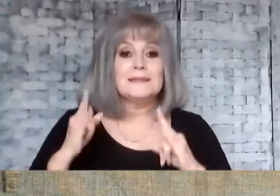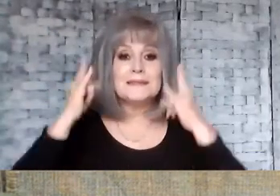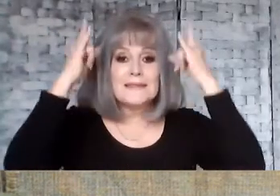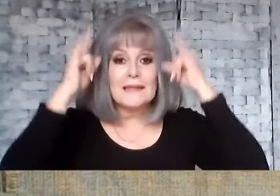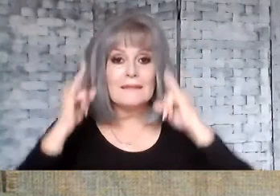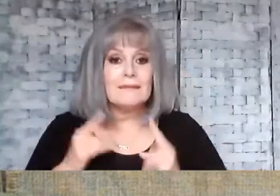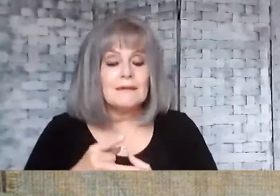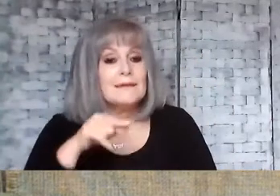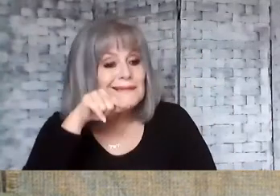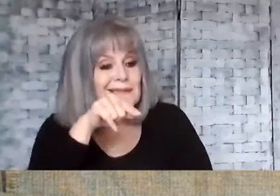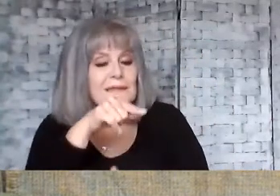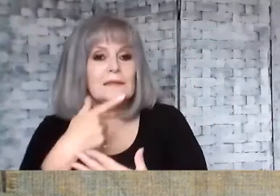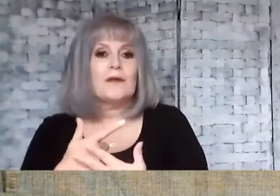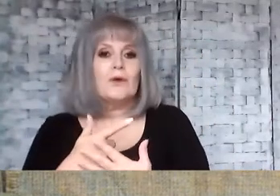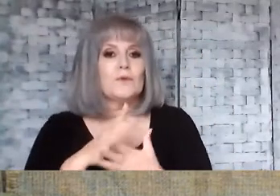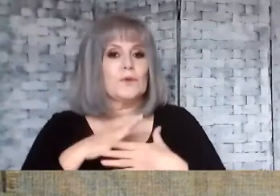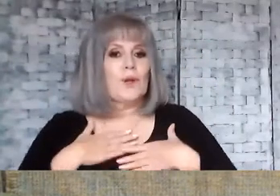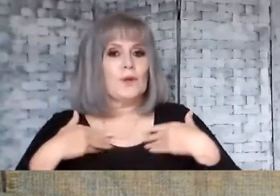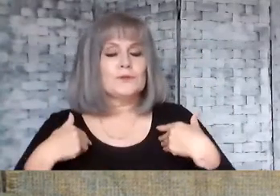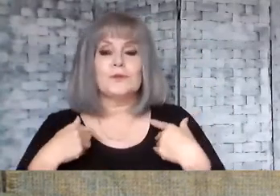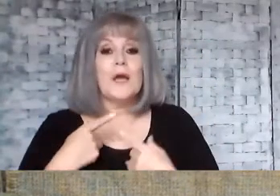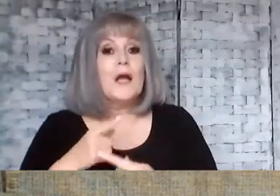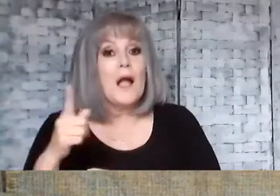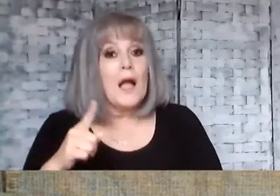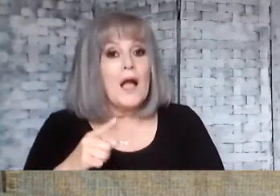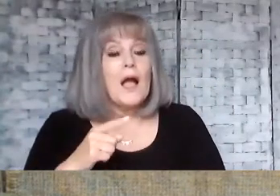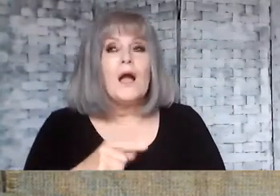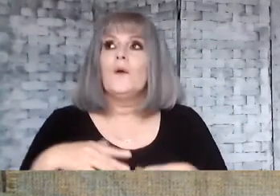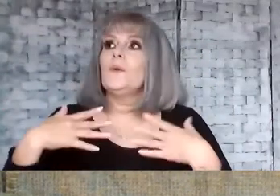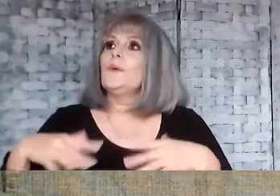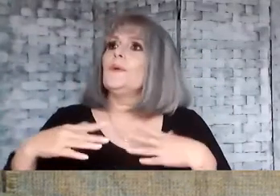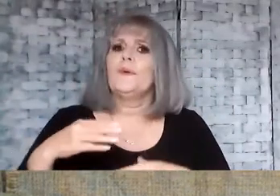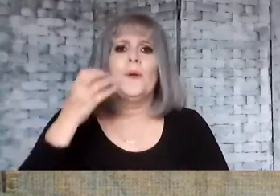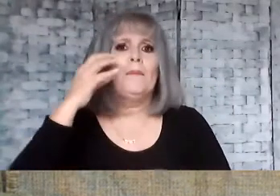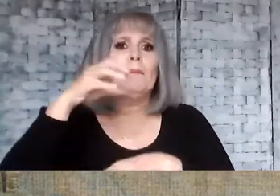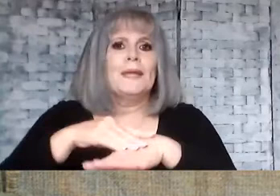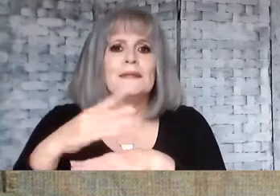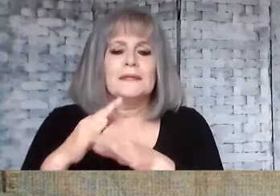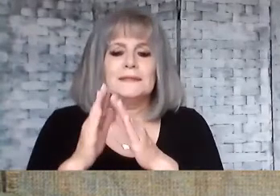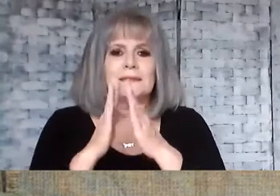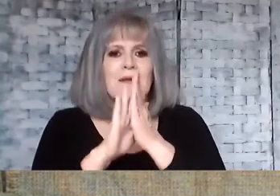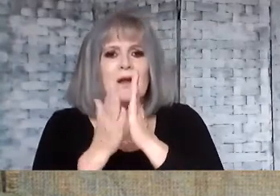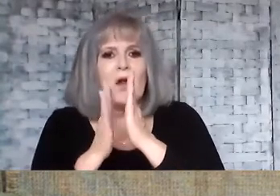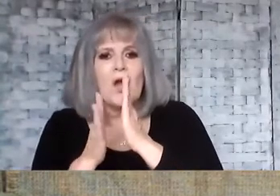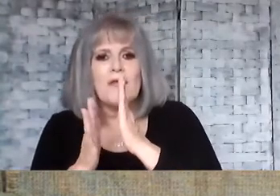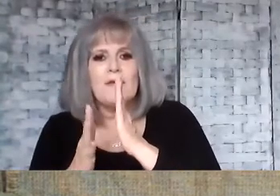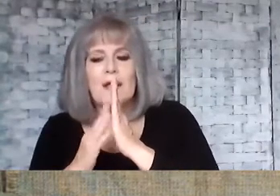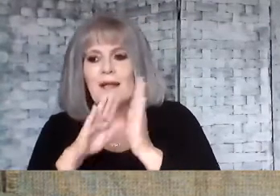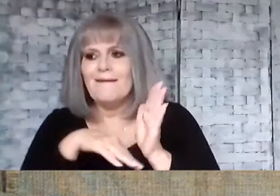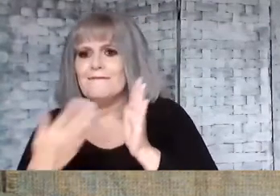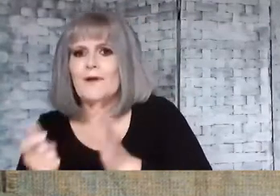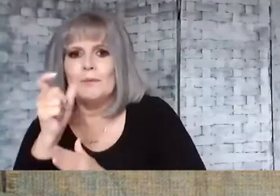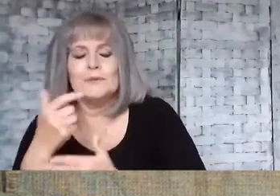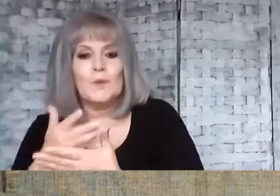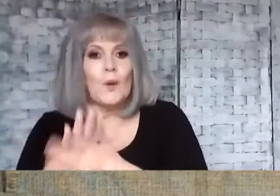gesond. Dis vreemde stories, maar selfs as Petrus se skade wie op iemand val, word hulle gesond. Want dis die plek